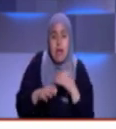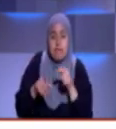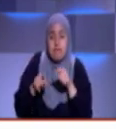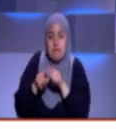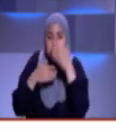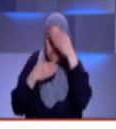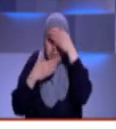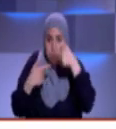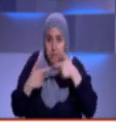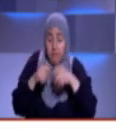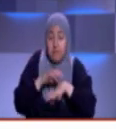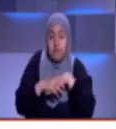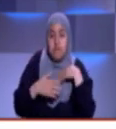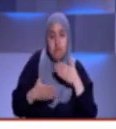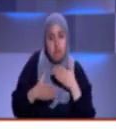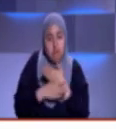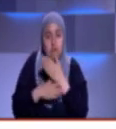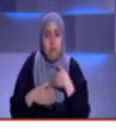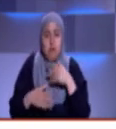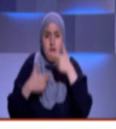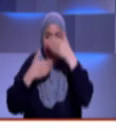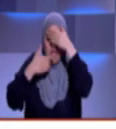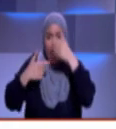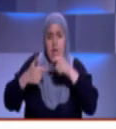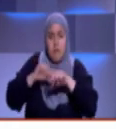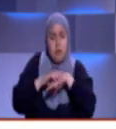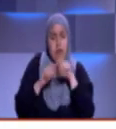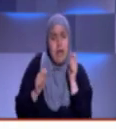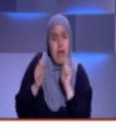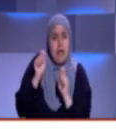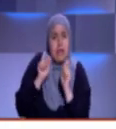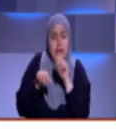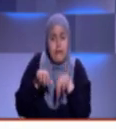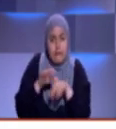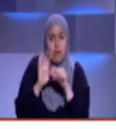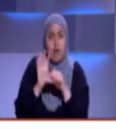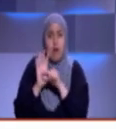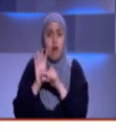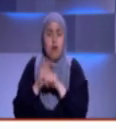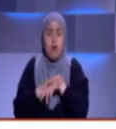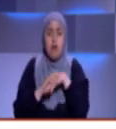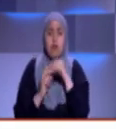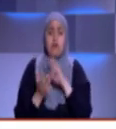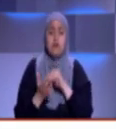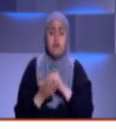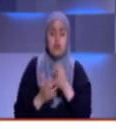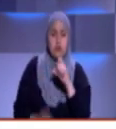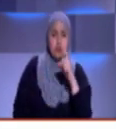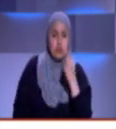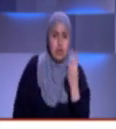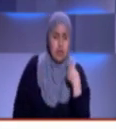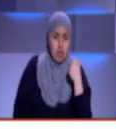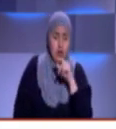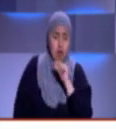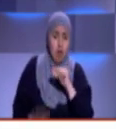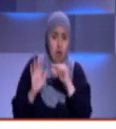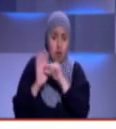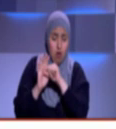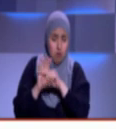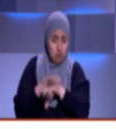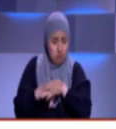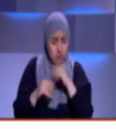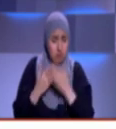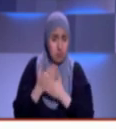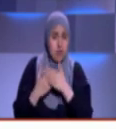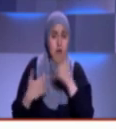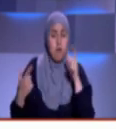في مكافحة الإرهاب وعدلت من القوانين، وكانت آخر التعديلات قبل شهران من الآن لقانون مكافحة الإرهاب